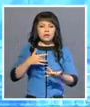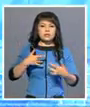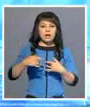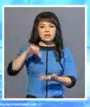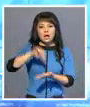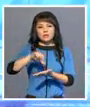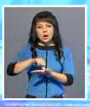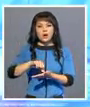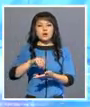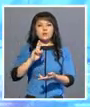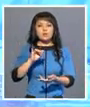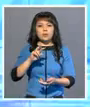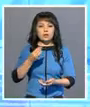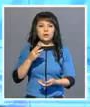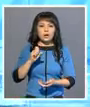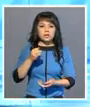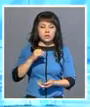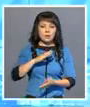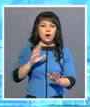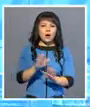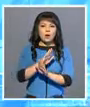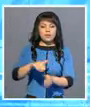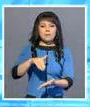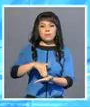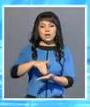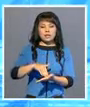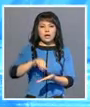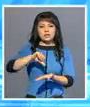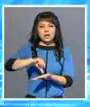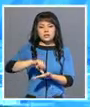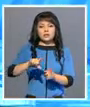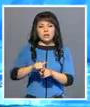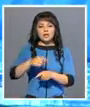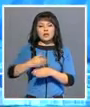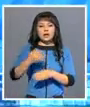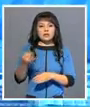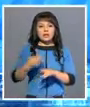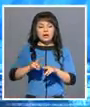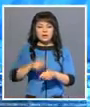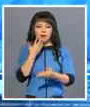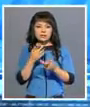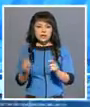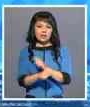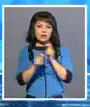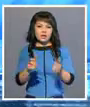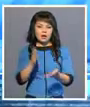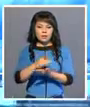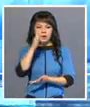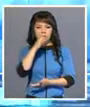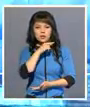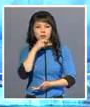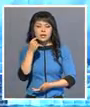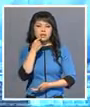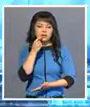бас шаһардағы Күләш Байсейітова атындағы опера және балет театрында таңдаулы үш қойылымды көрермен назарына ұсынды. Қазақ және орыс